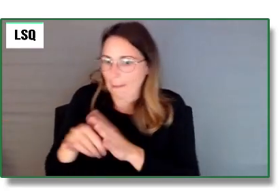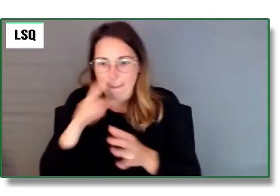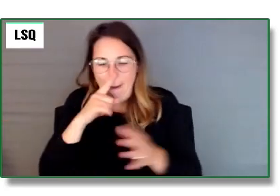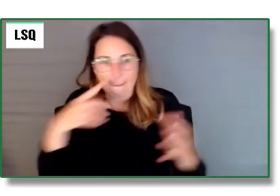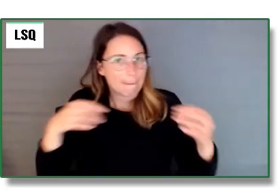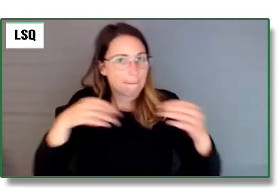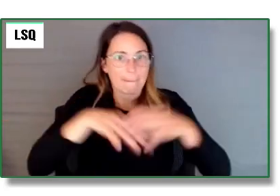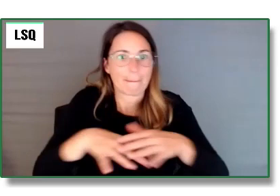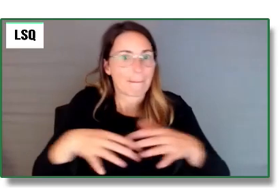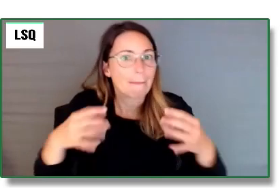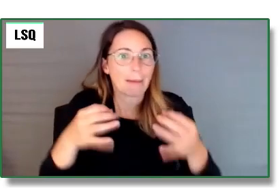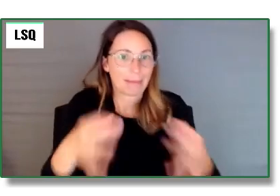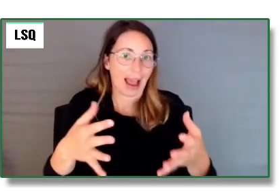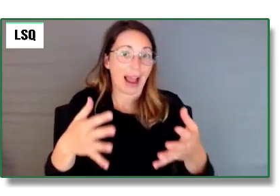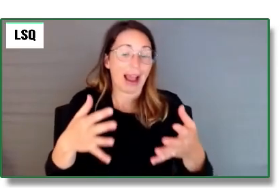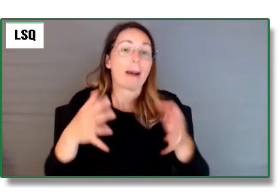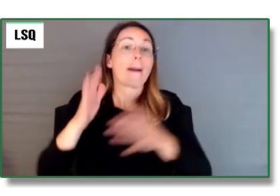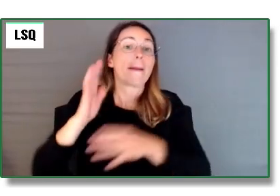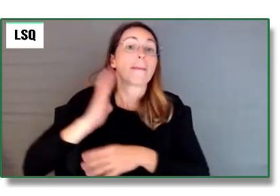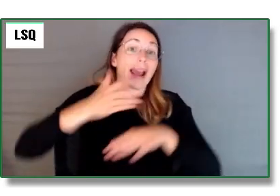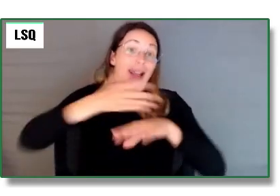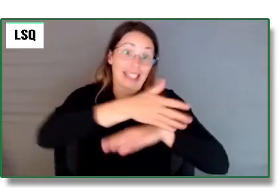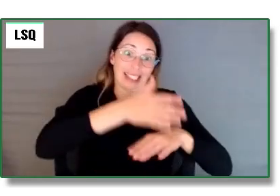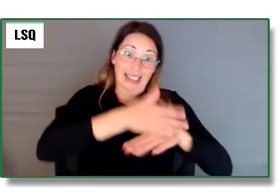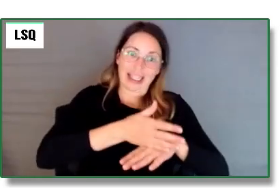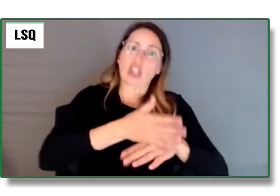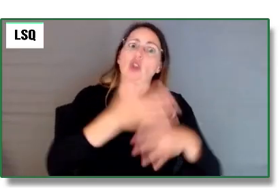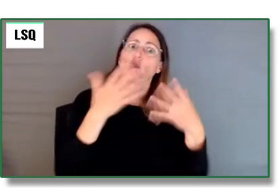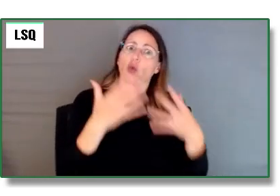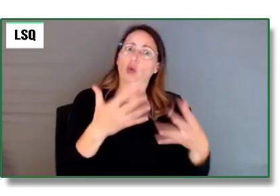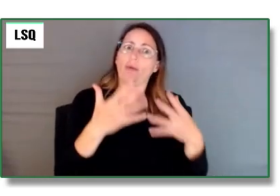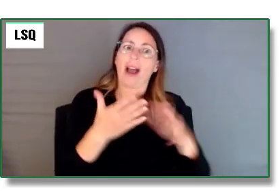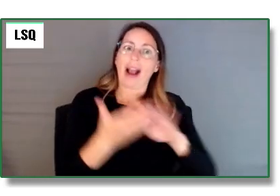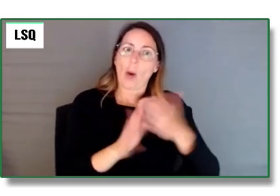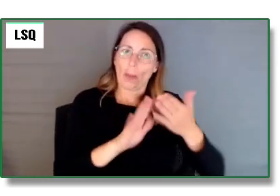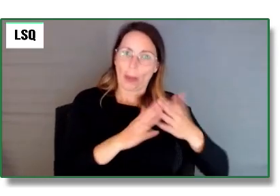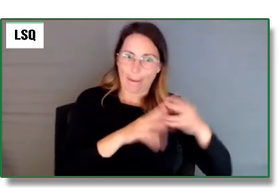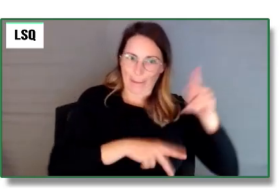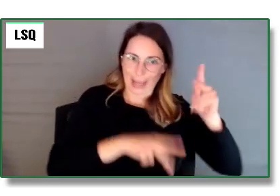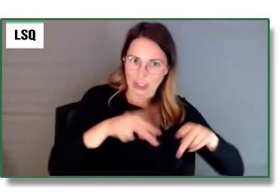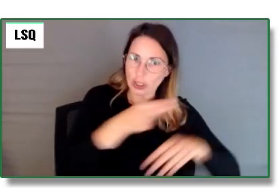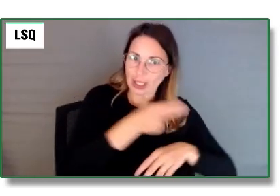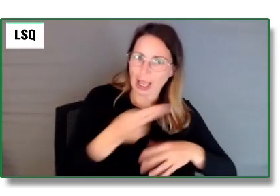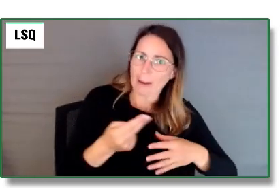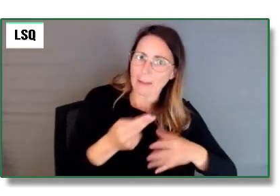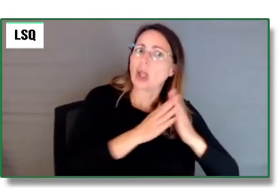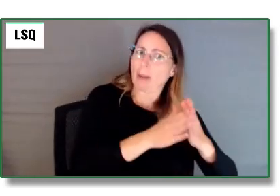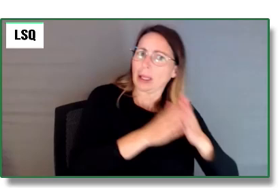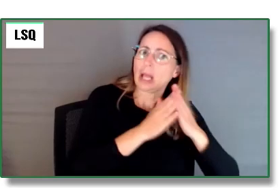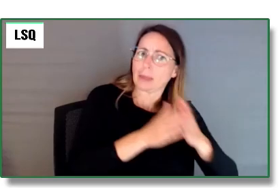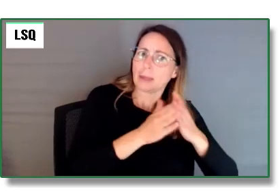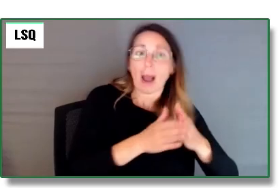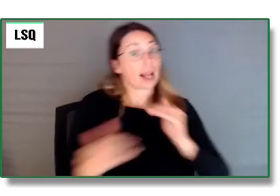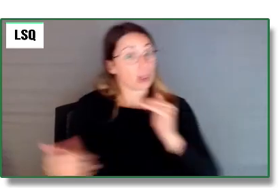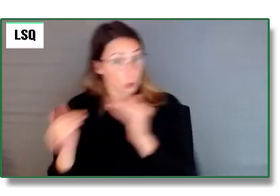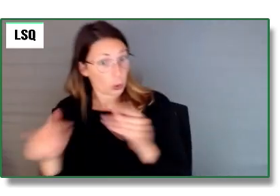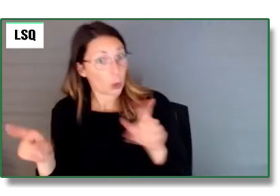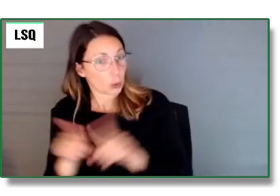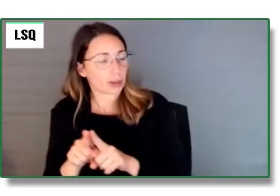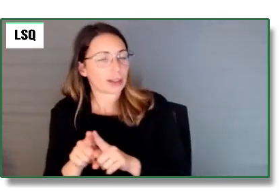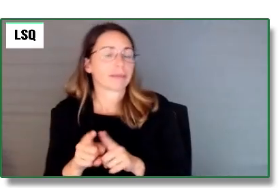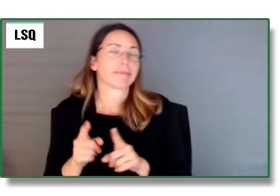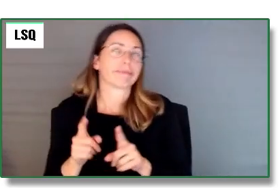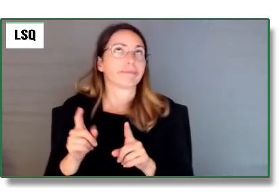est souvent réservée et revendiquée par les communautés de personnes handicapées. L'inclusion, également, entre guillemets, est associée à la